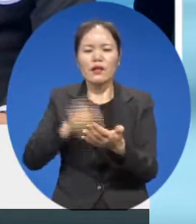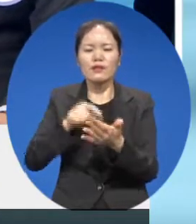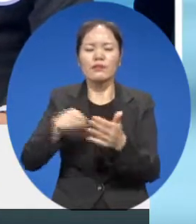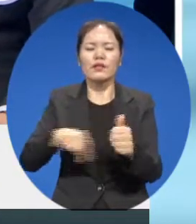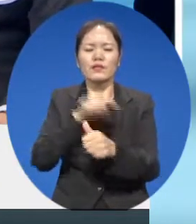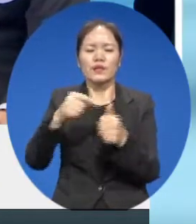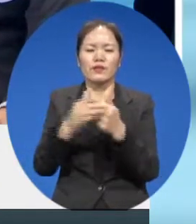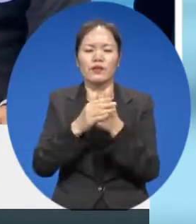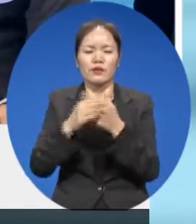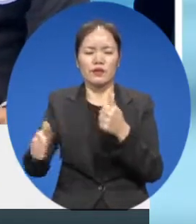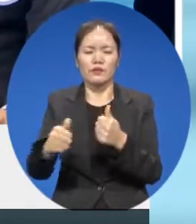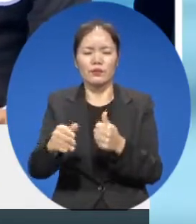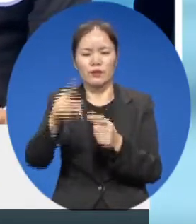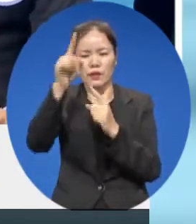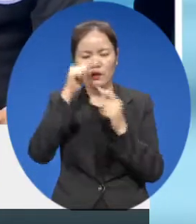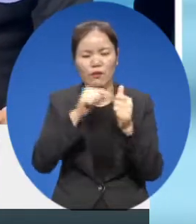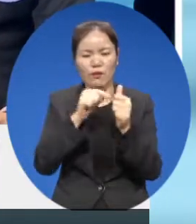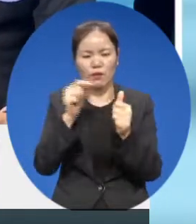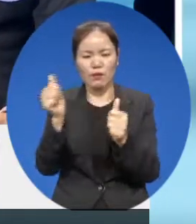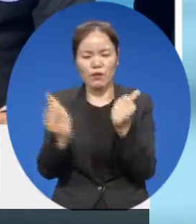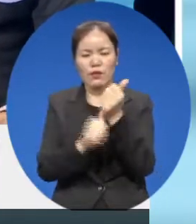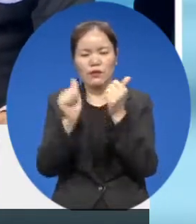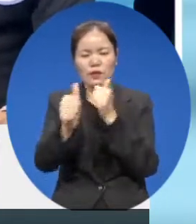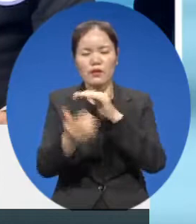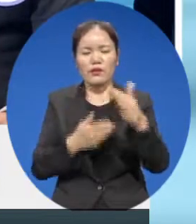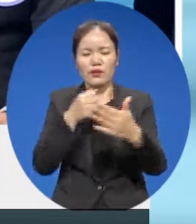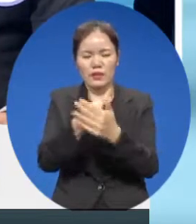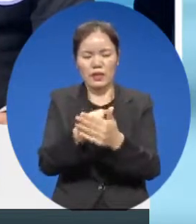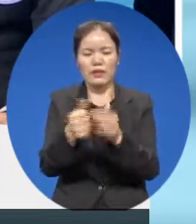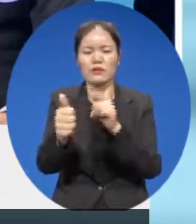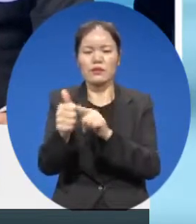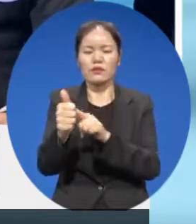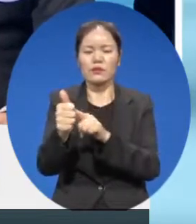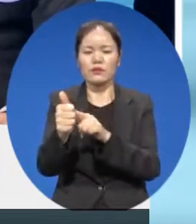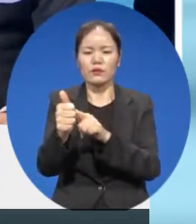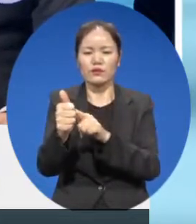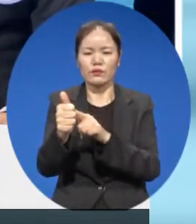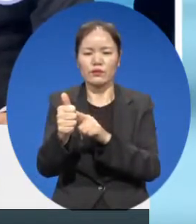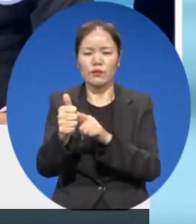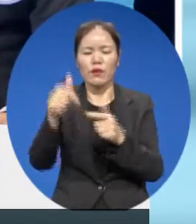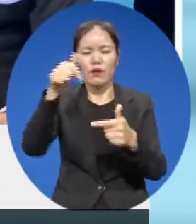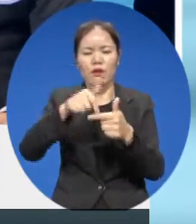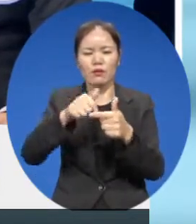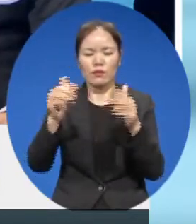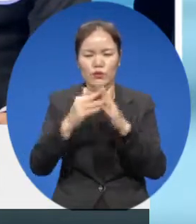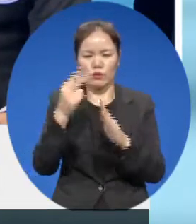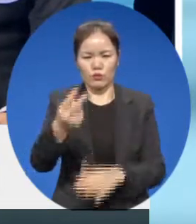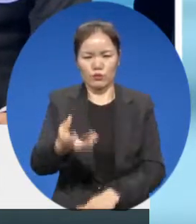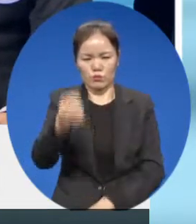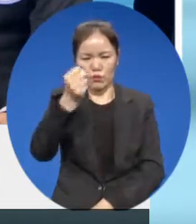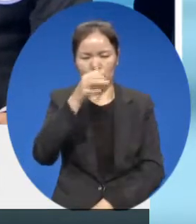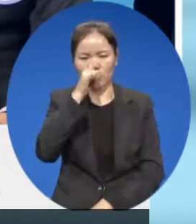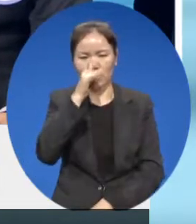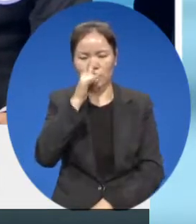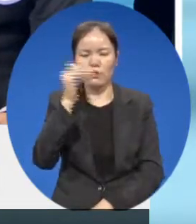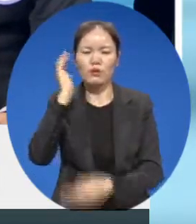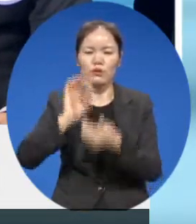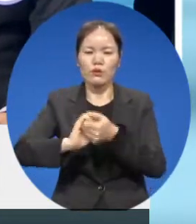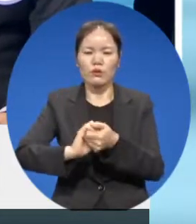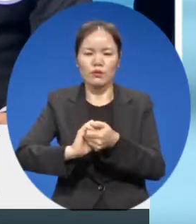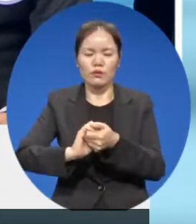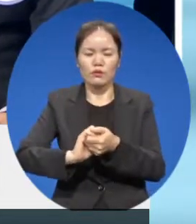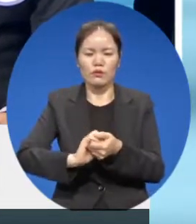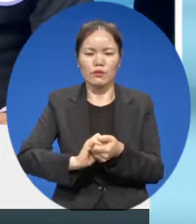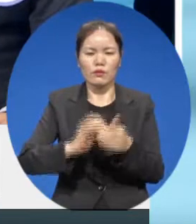2채 있습니다 꼭 아파트 2채 있는 문재인 정부 고위공직자 인성 기준에 위배되는 분인데요 물론 청와대에서 그 중에 한 채 팔기로